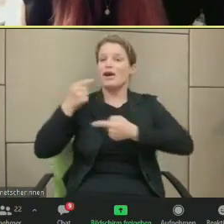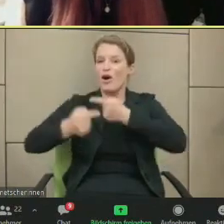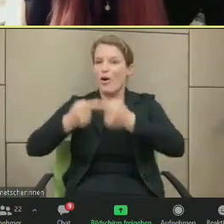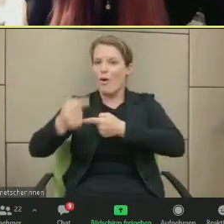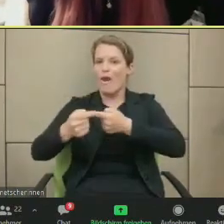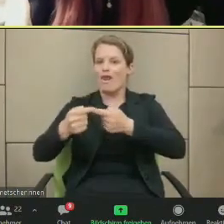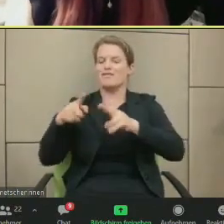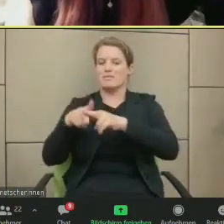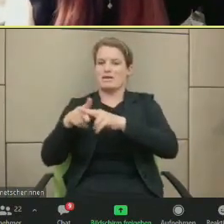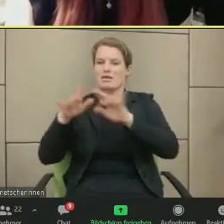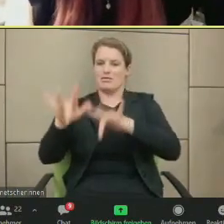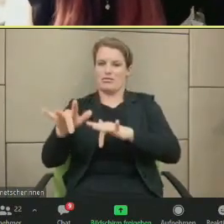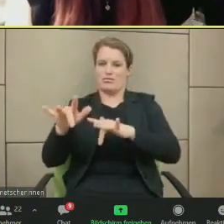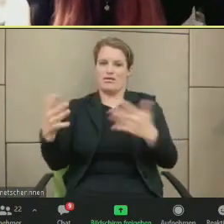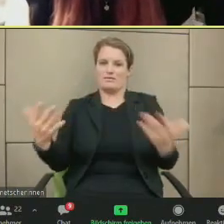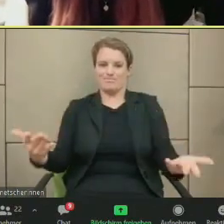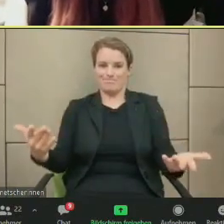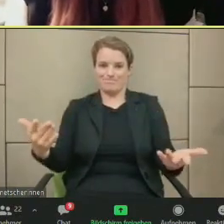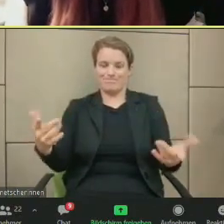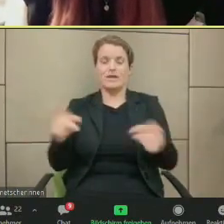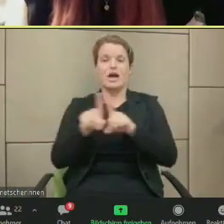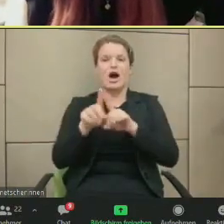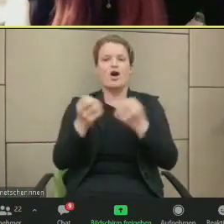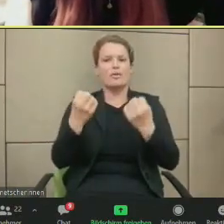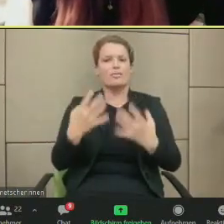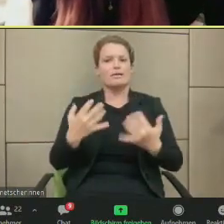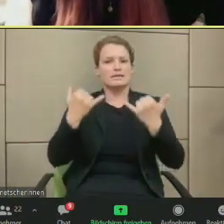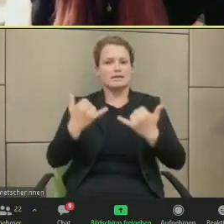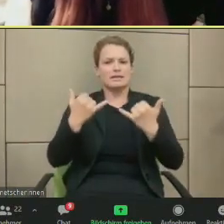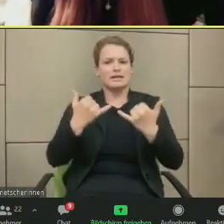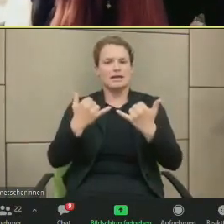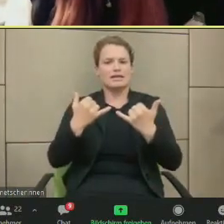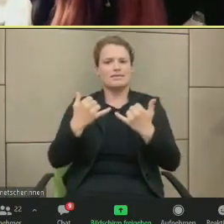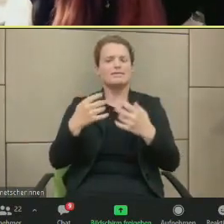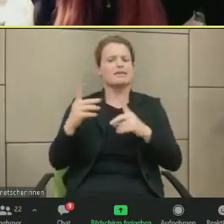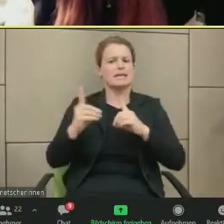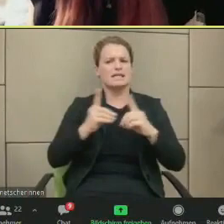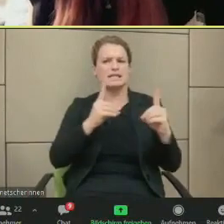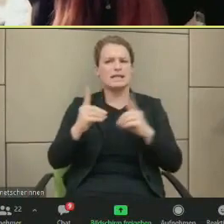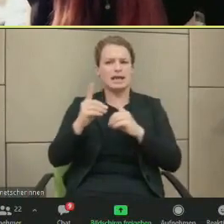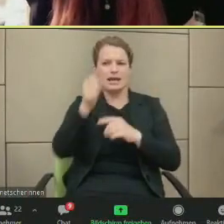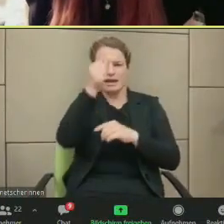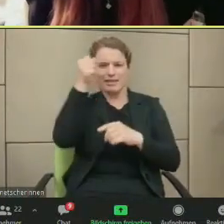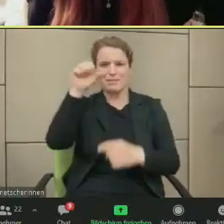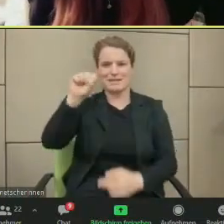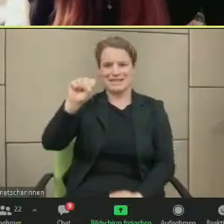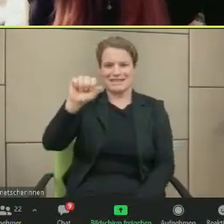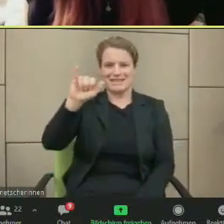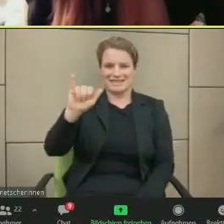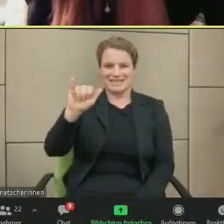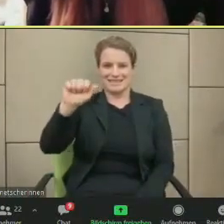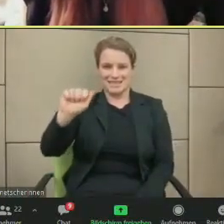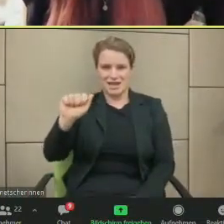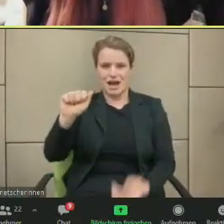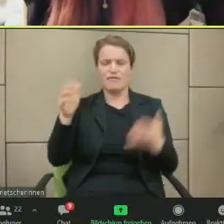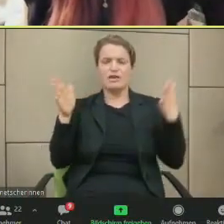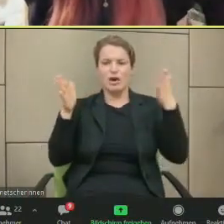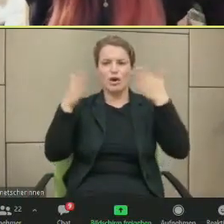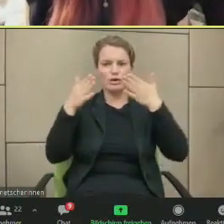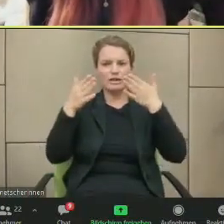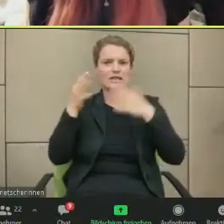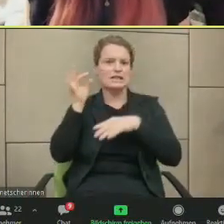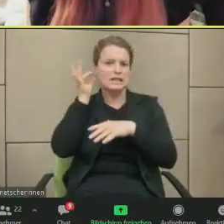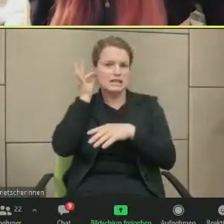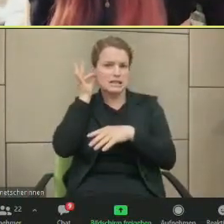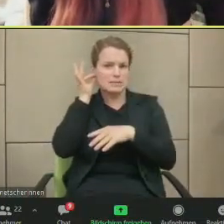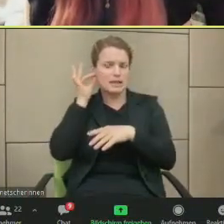gecastet. Das ist zuletzt auch passiert in dem Film von der Sängerin Sia, die einen Film gemacht hat über ein autistisches Mädchen und sie hat eine nicht